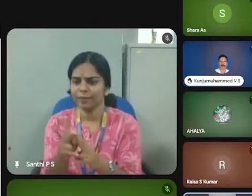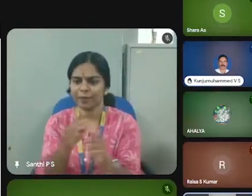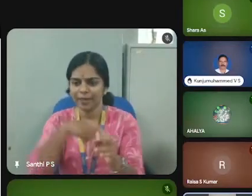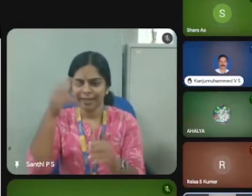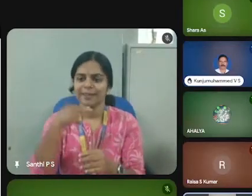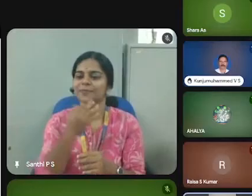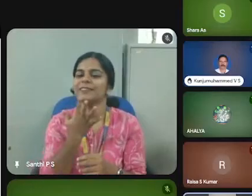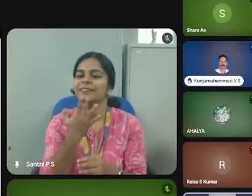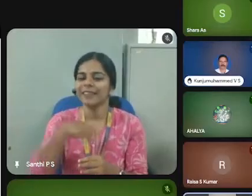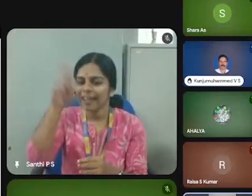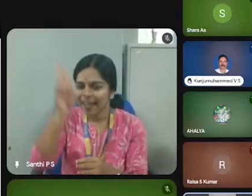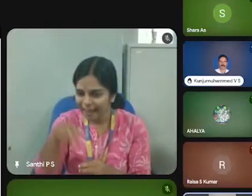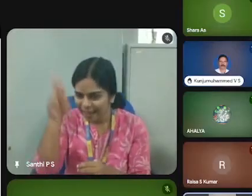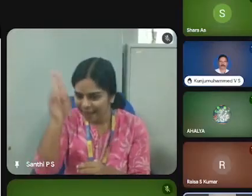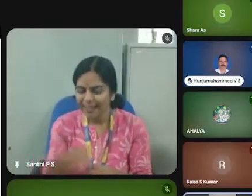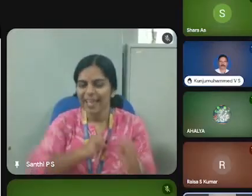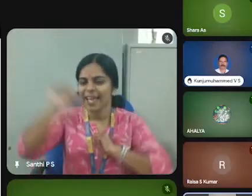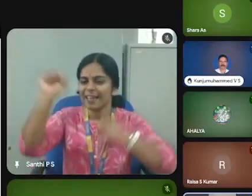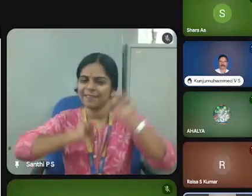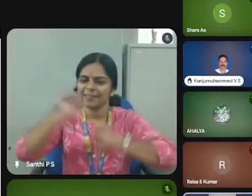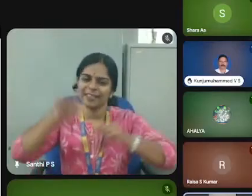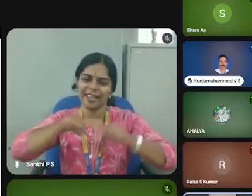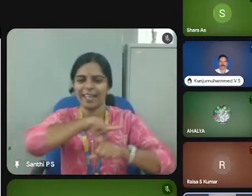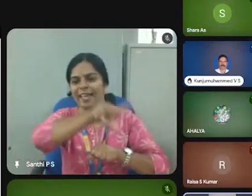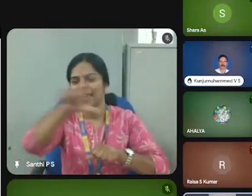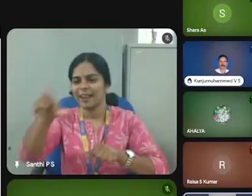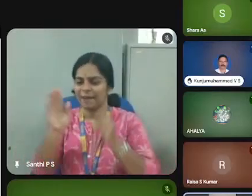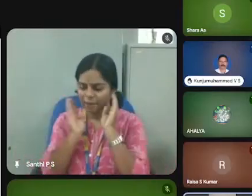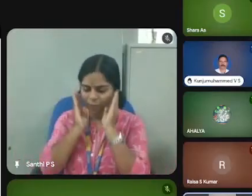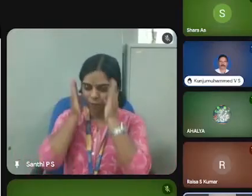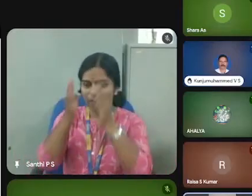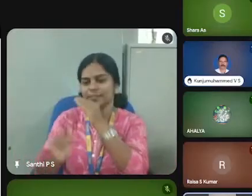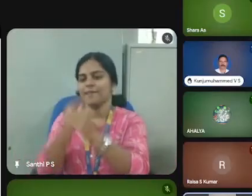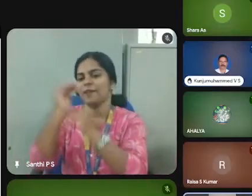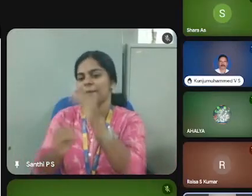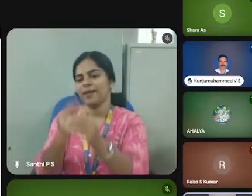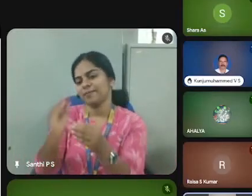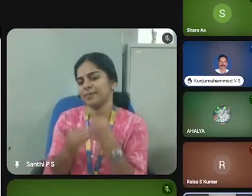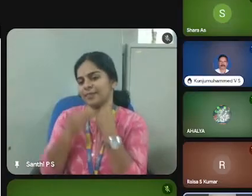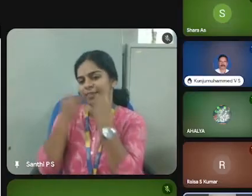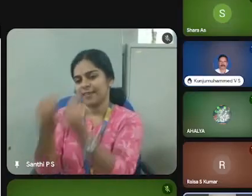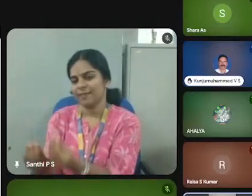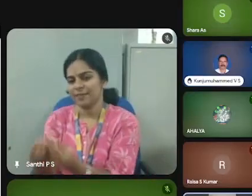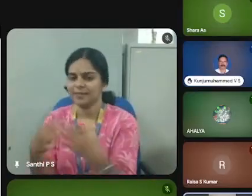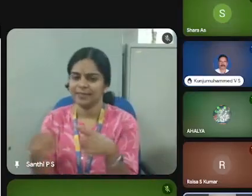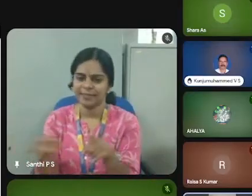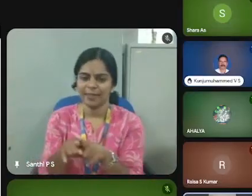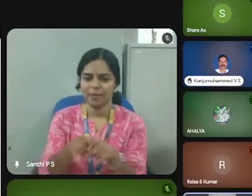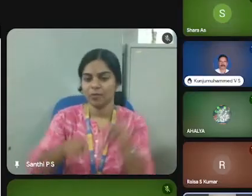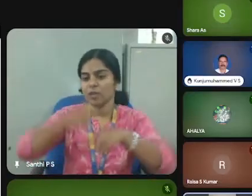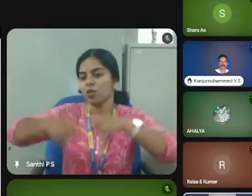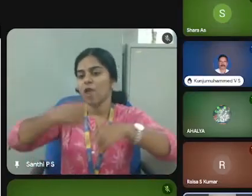കളറിംഗ് ബേസ്ഡ് ആയിട്ടുള്ള ആക്ടിവിറ്റീസ്, ഇതെല്ലാം നമുക്ക് അറ്റൻഷൻ ഇംപ്രൂവ് ചെയ്യാൻ സാധിക്കുന്ന ആക്ടിവിറ്റീസ് ആണ്. അതുപോലെയുള്ള കാര്യങ്ങൾ നമ്മൾ റെഗുലർ